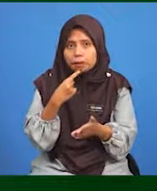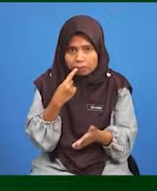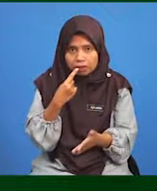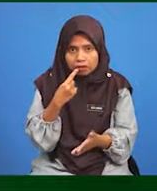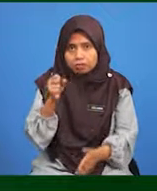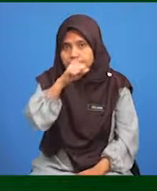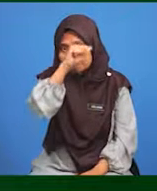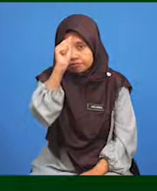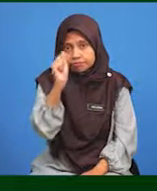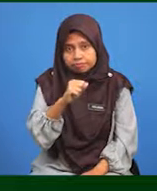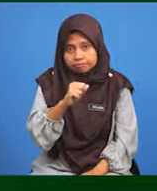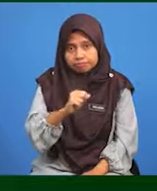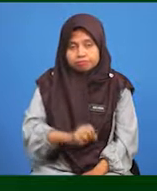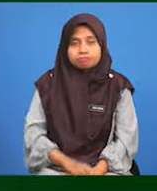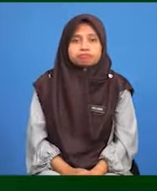Hai